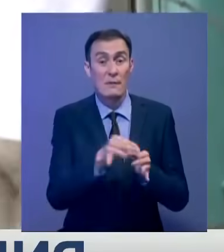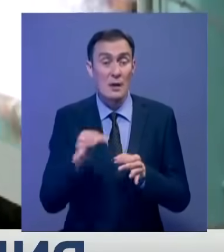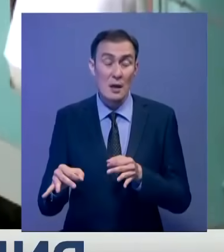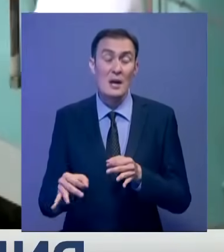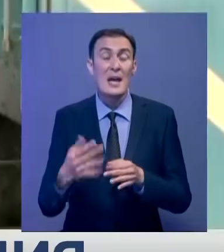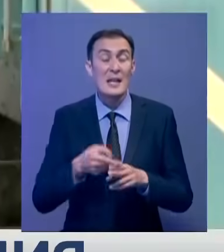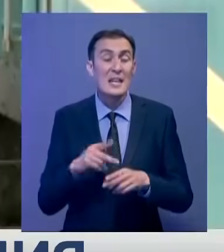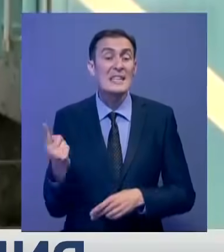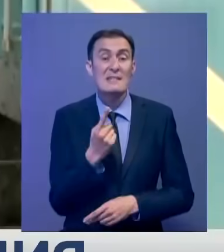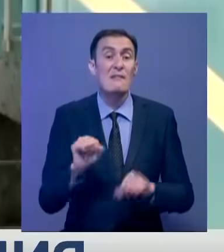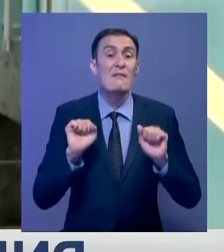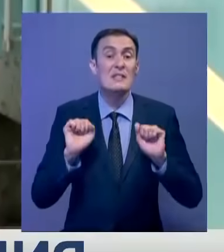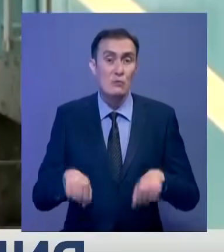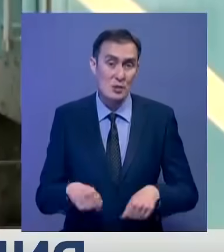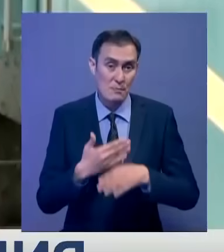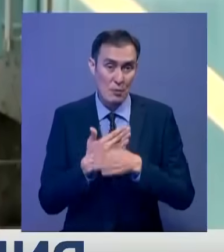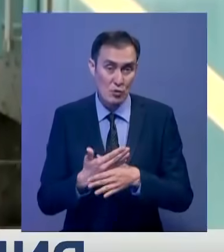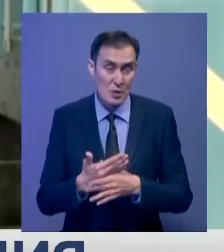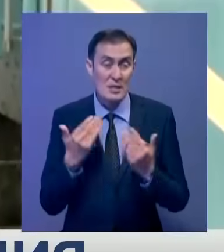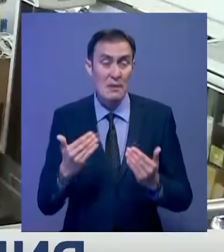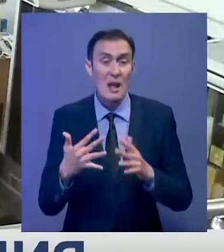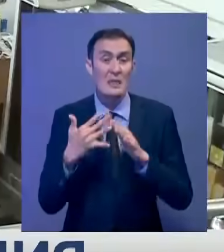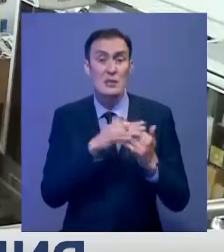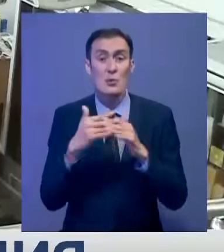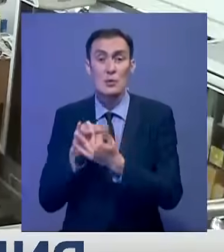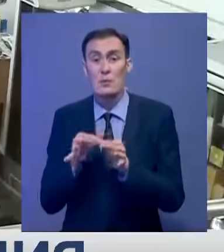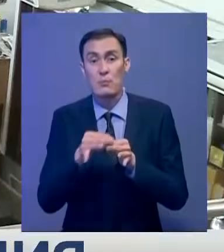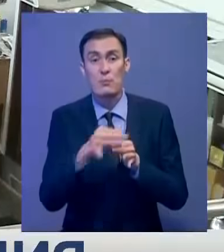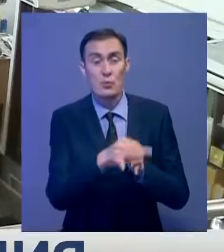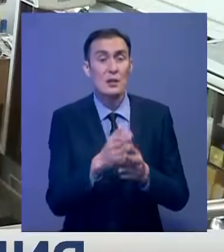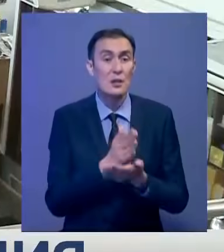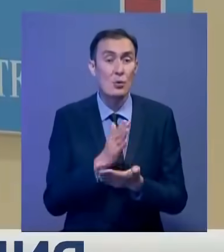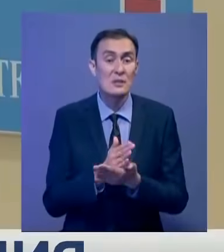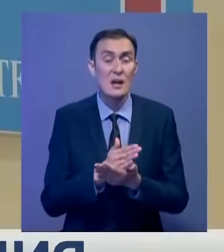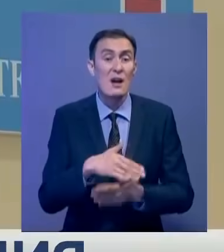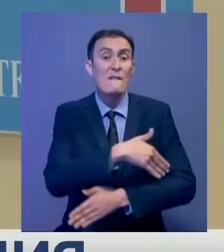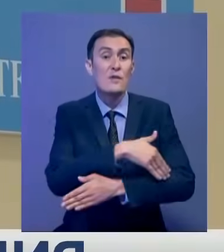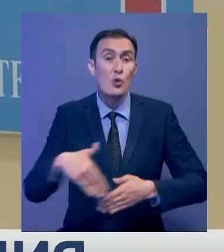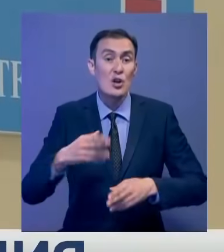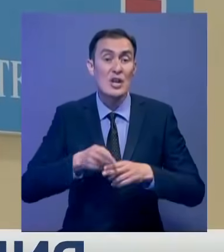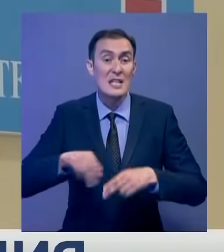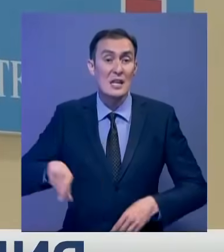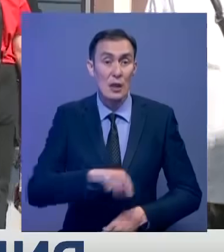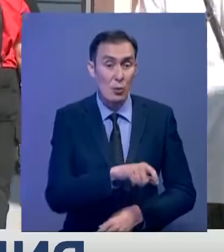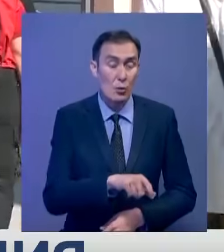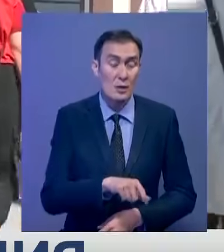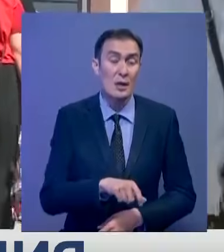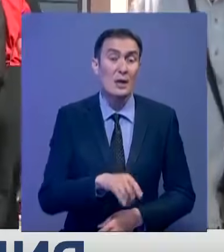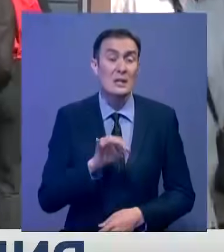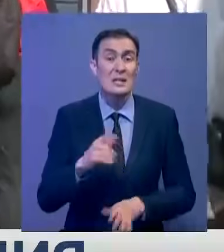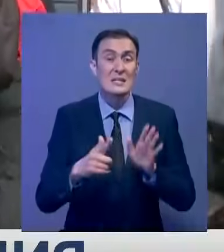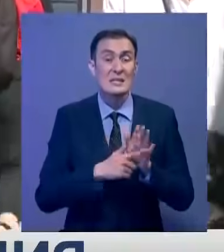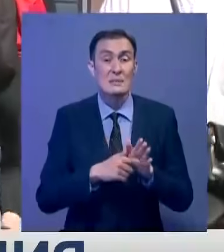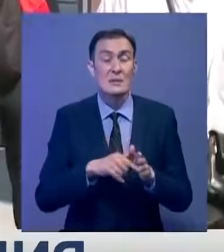районов единственное решение проблемы. К тому же населенные пункты двух районов расположены вдоль железной дороги. Промежутки и 7 станций